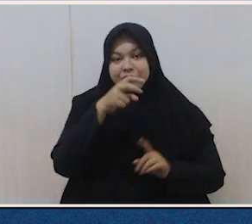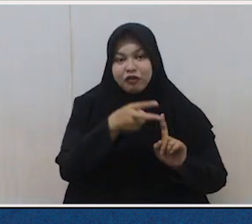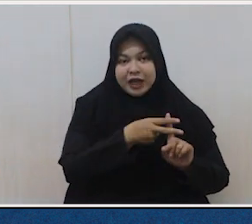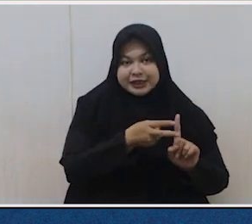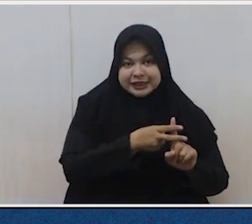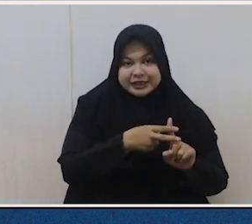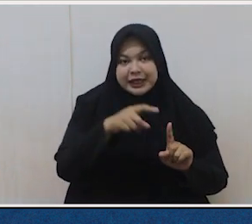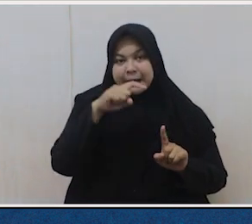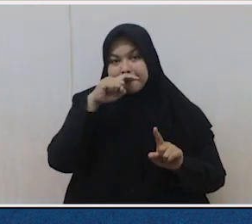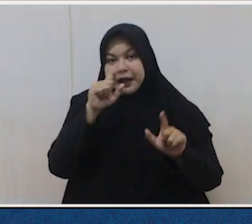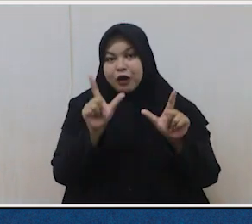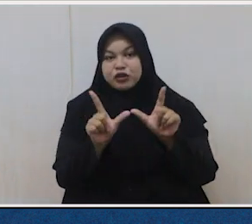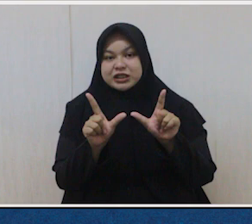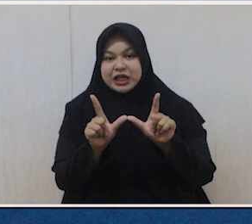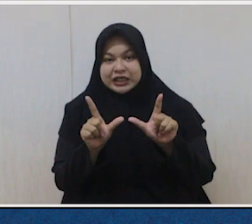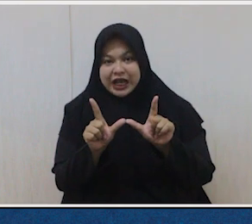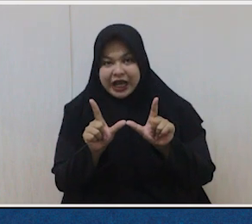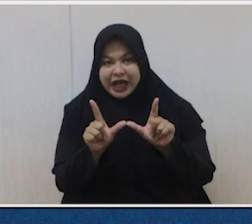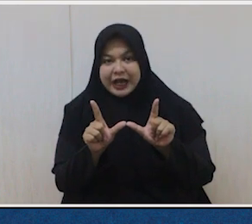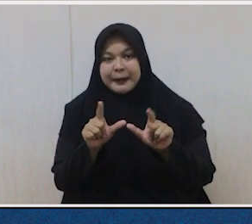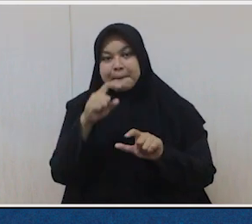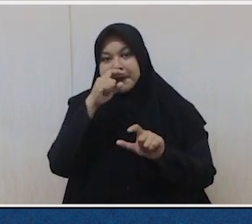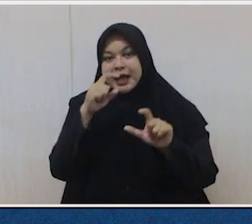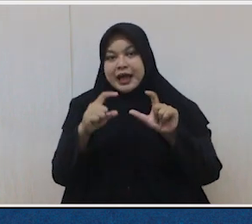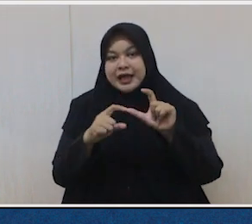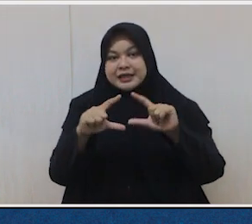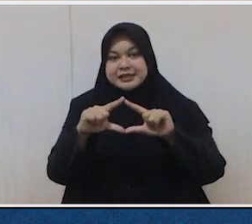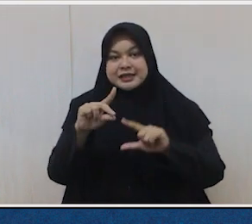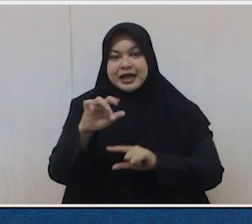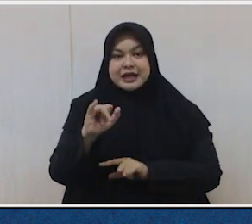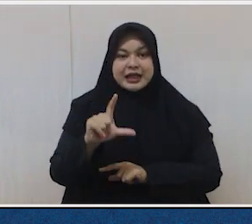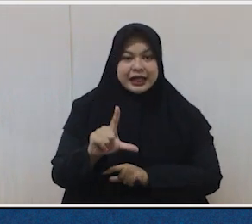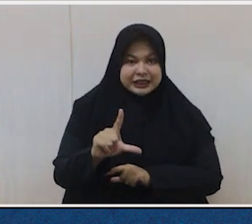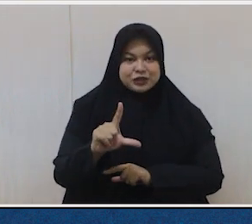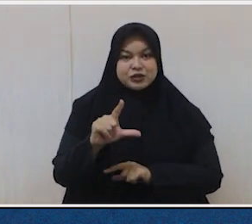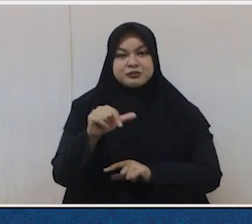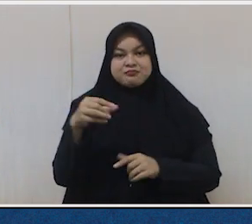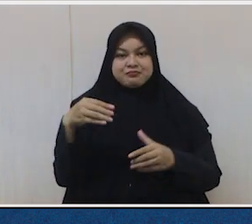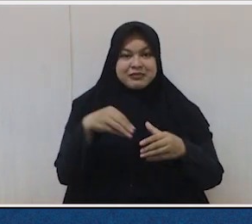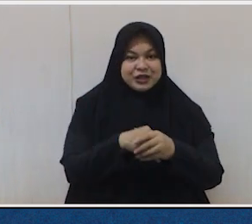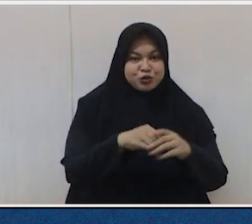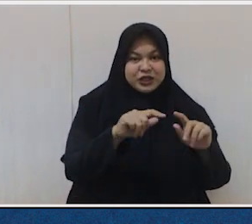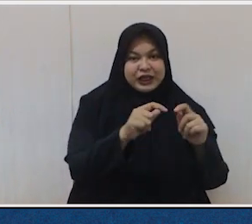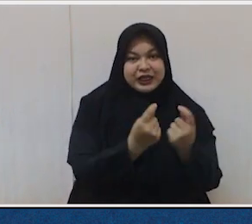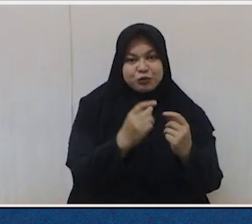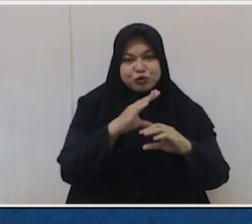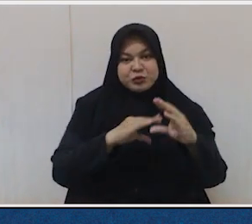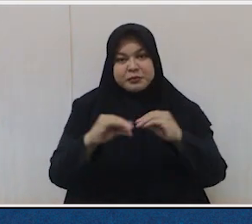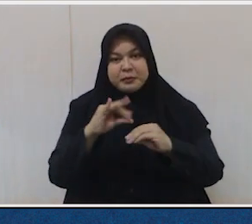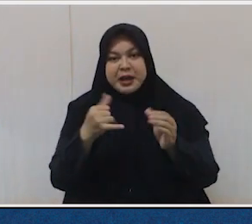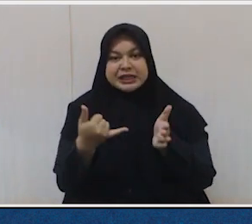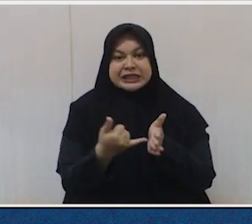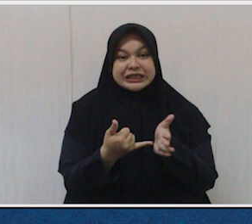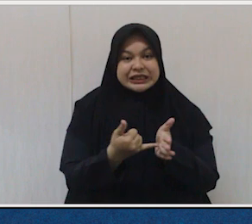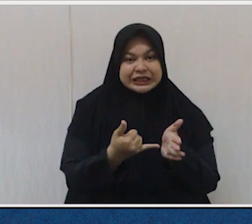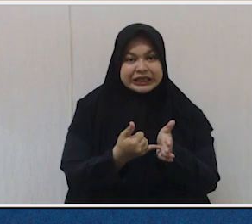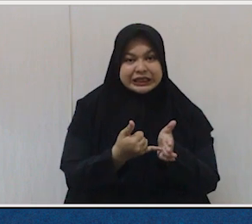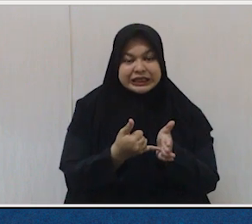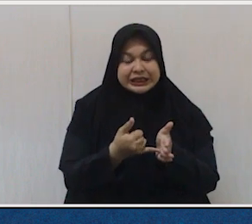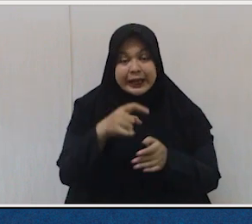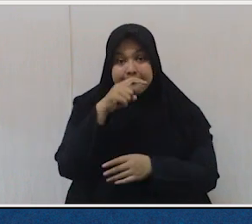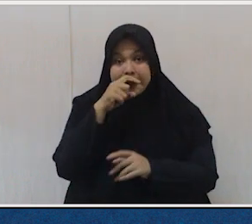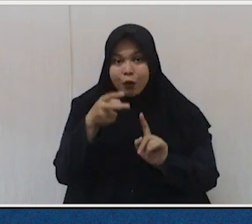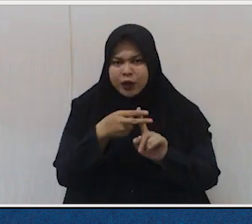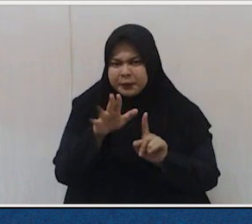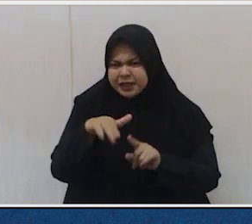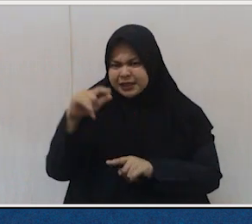masuk di tim Iya dan membahas ee substansinya ya betul nah Mas Mas Fajri Masih ingat enggak